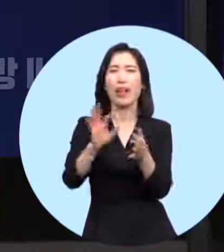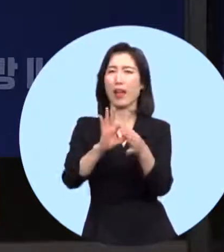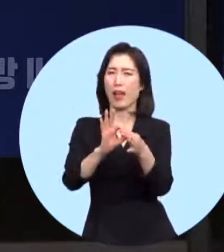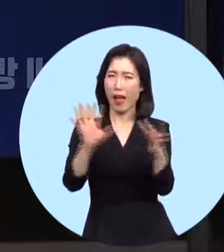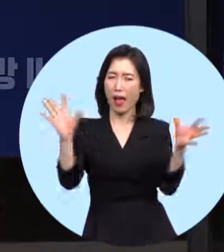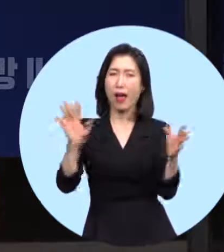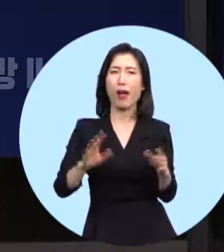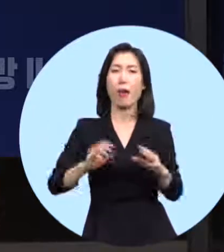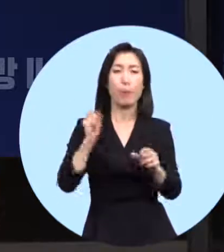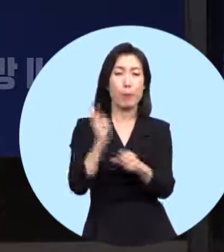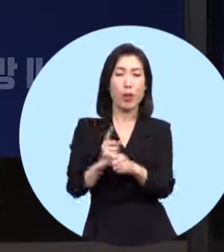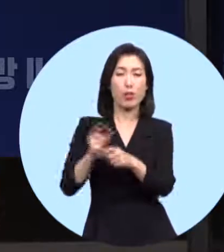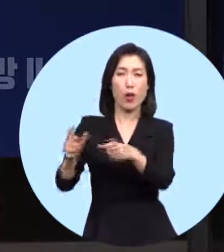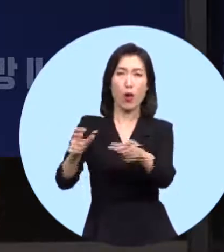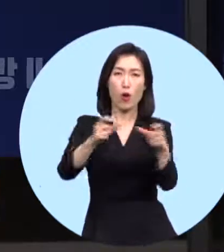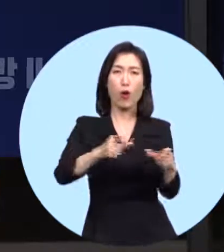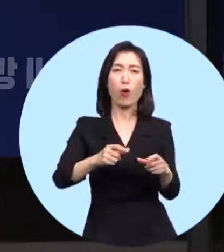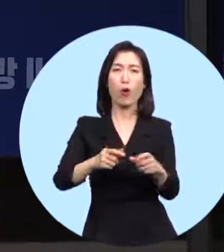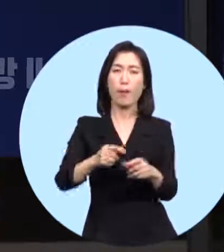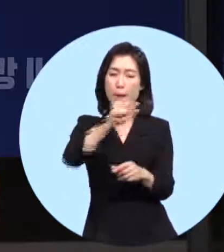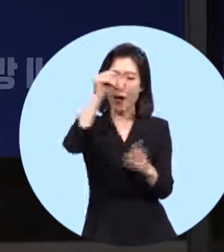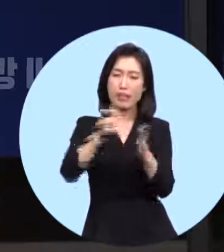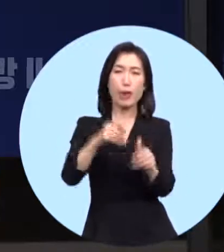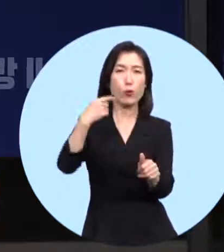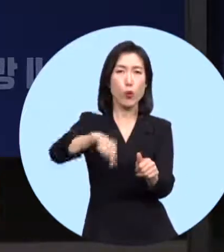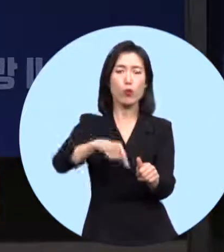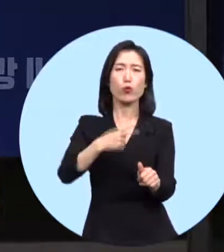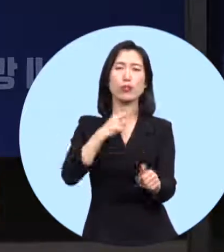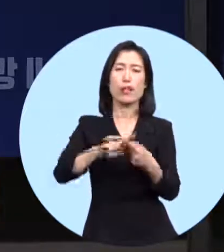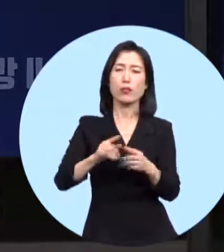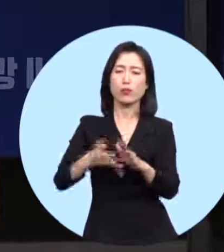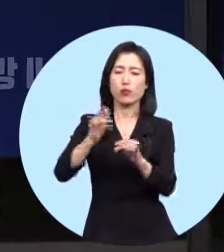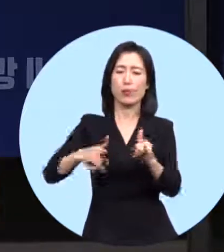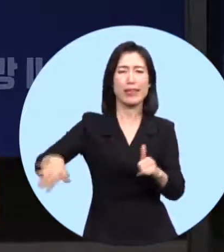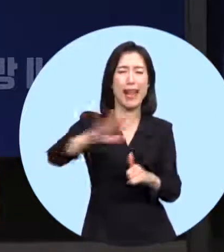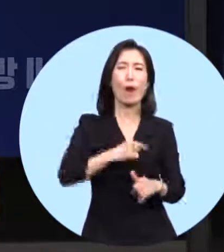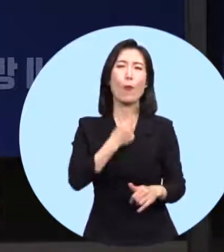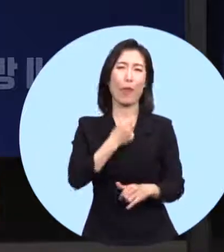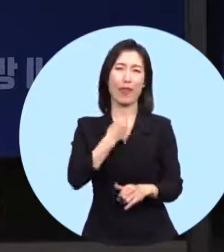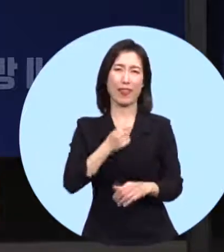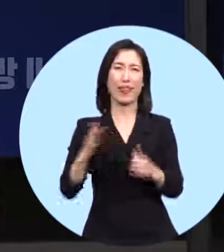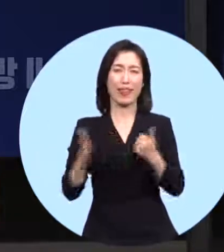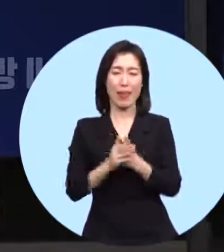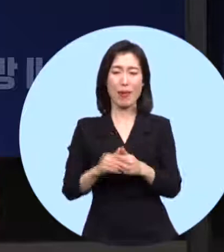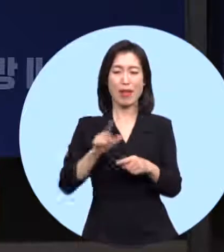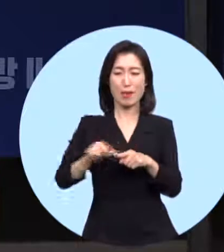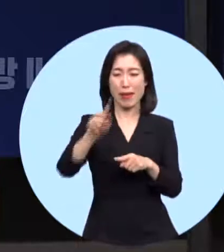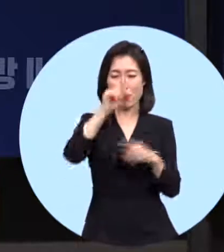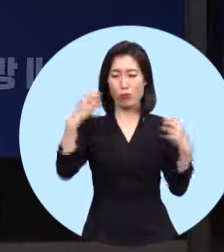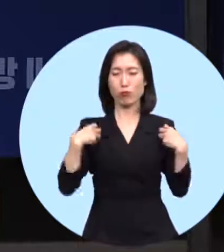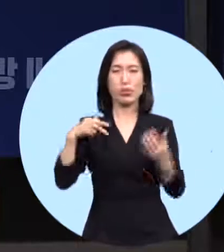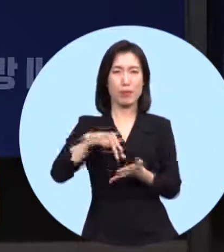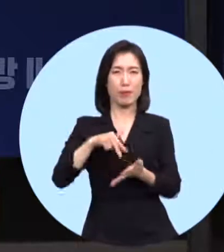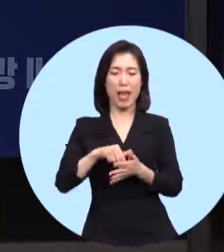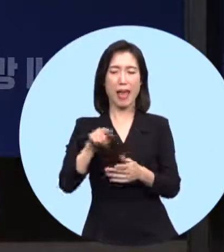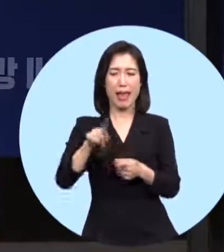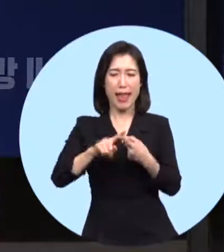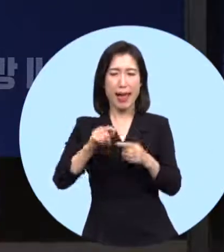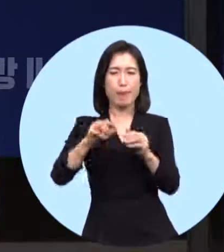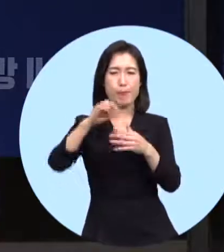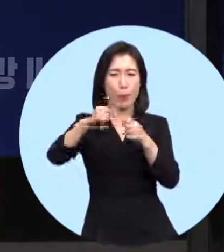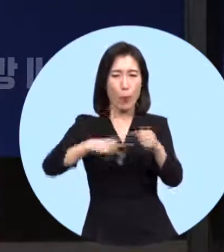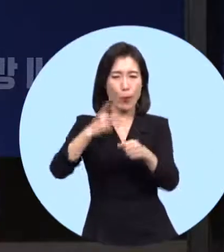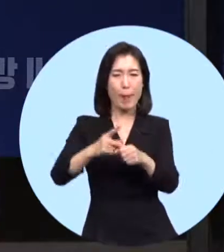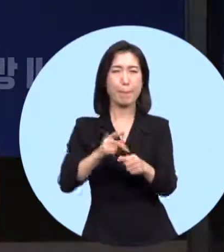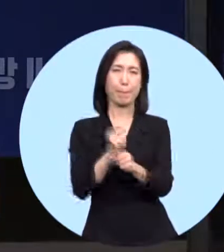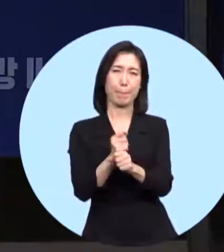이제 평생교육, 평생학습이 주민의 요구이기 때문에 지자체에서 이미 그런 부분에 많은 투자를 해왔고 또 우수